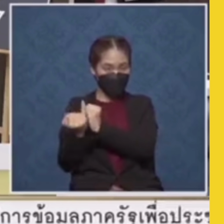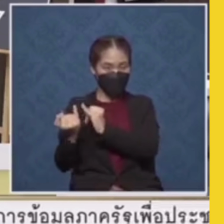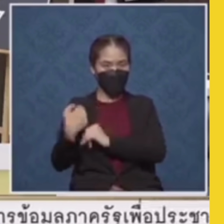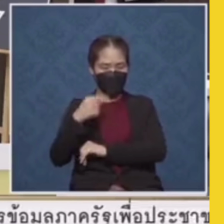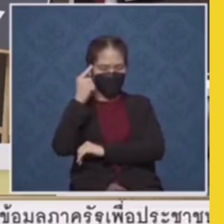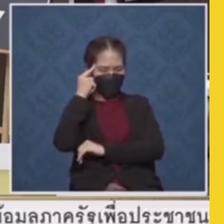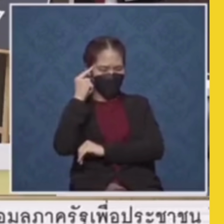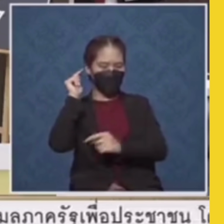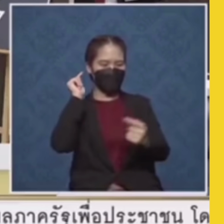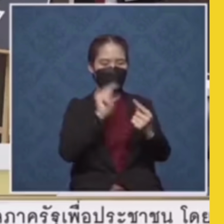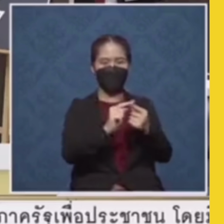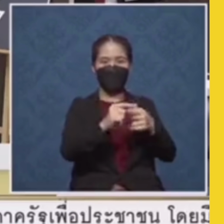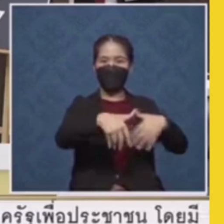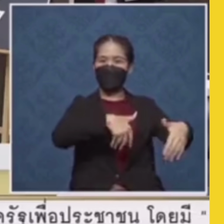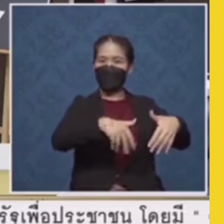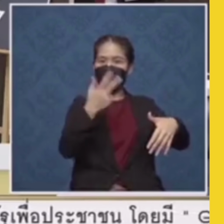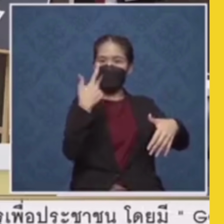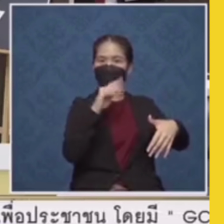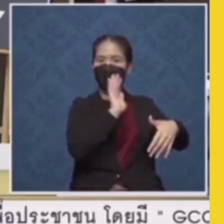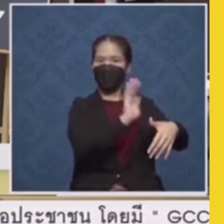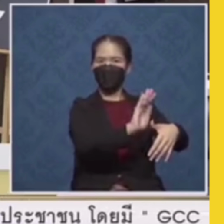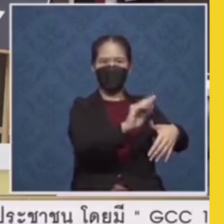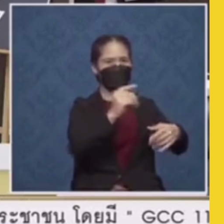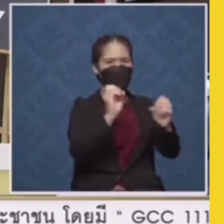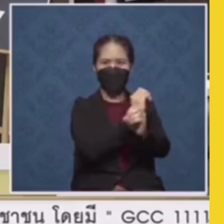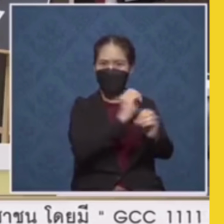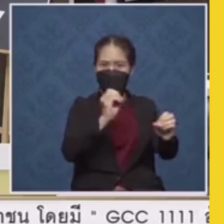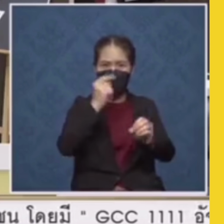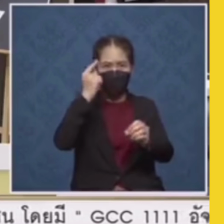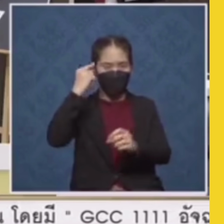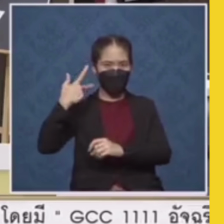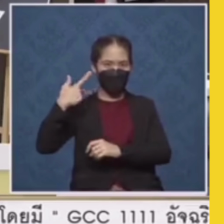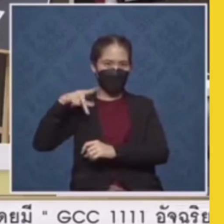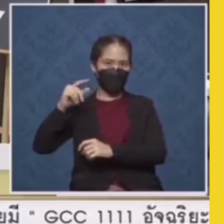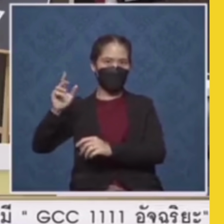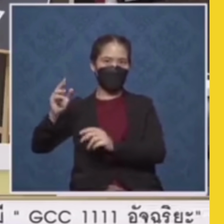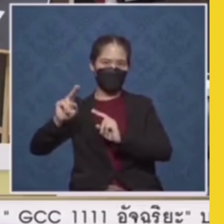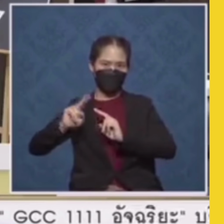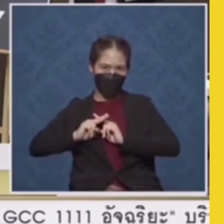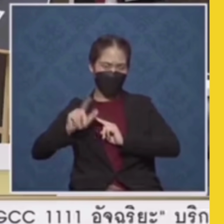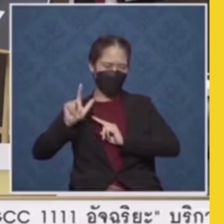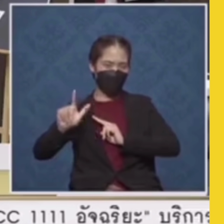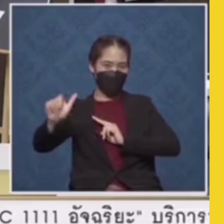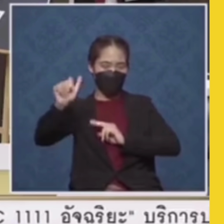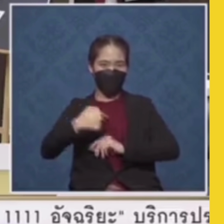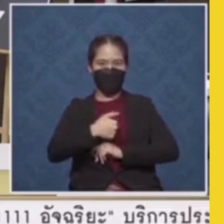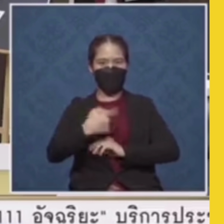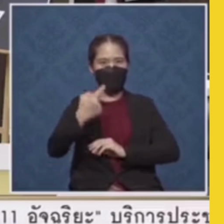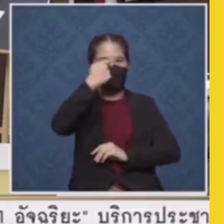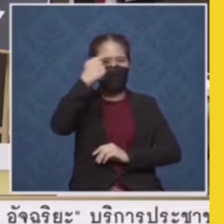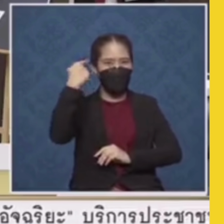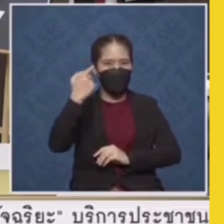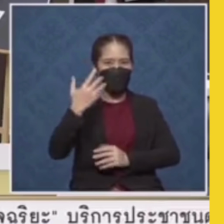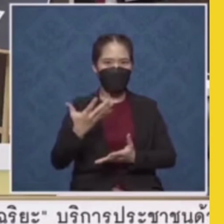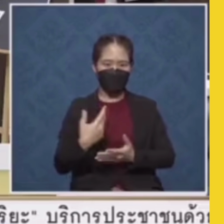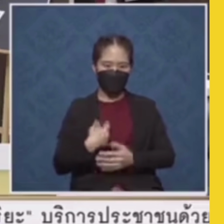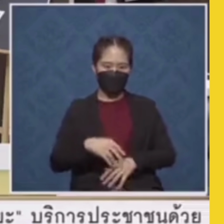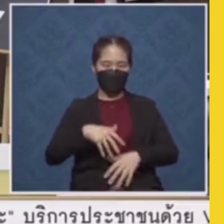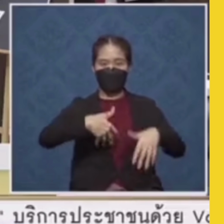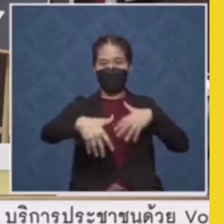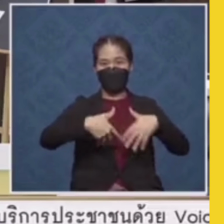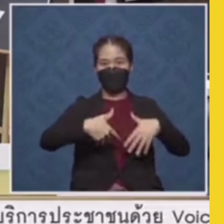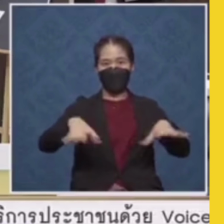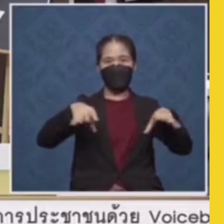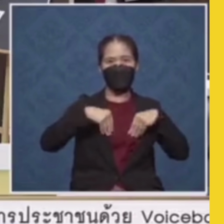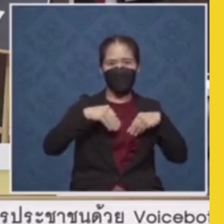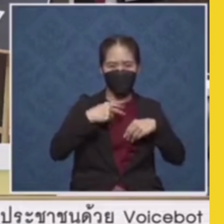นยึดถือประโยชน์ของตัวเองมากกว่าประชาชนเป็นที่ตั้งใจดำทรยศความไว้วางใจของพี่น้องประชาชนไม่เห็นความ